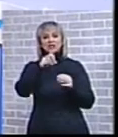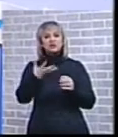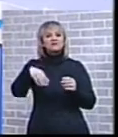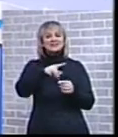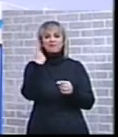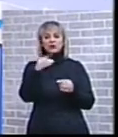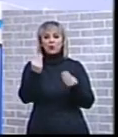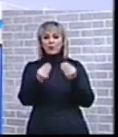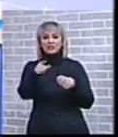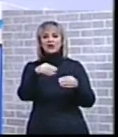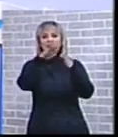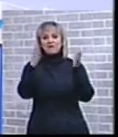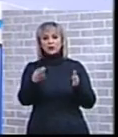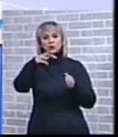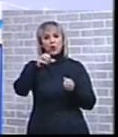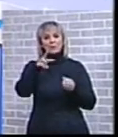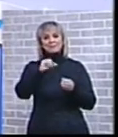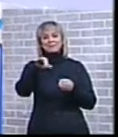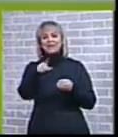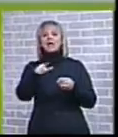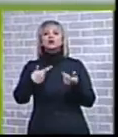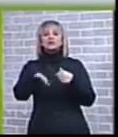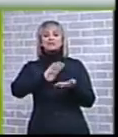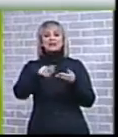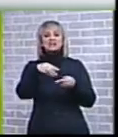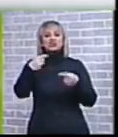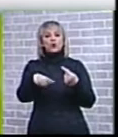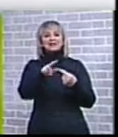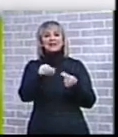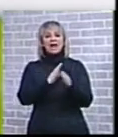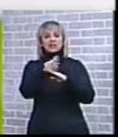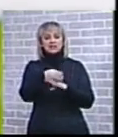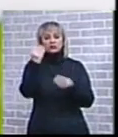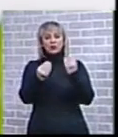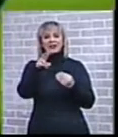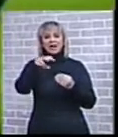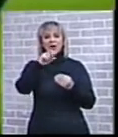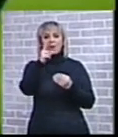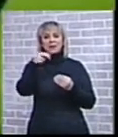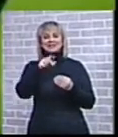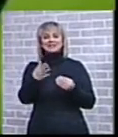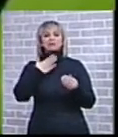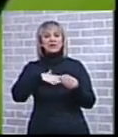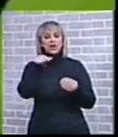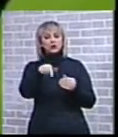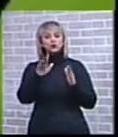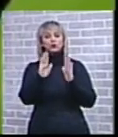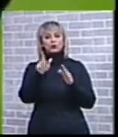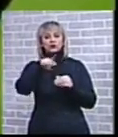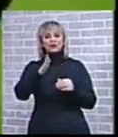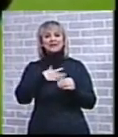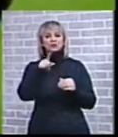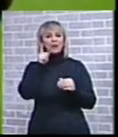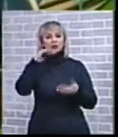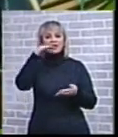в одном матче в ворота Томи. Голевая безысходность продлилась на гостевую игру с «Локомотивом». Из приятного только то, что наш